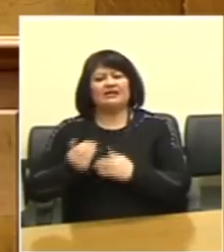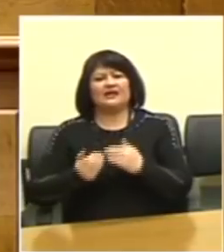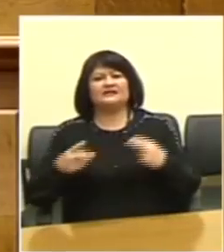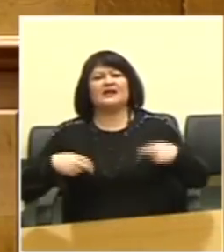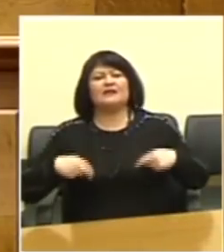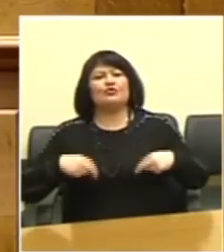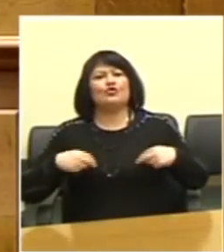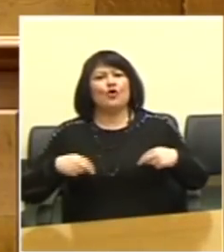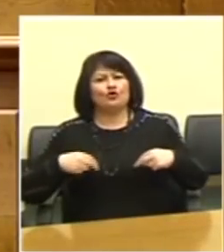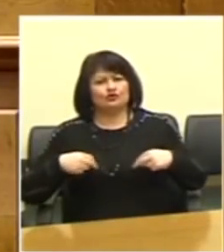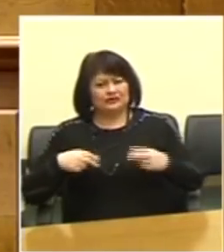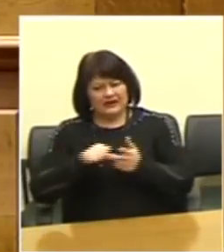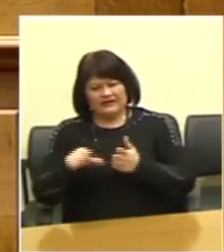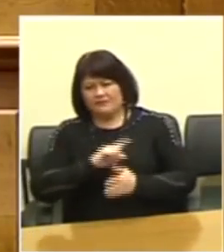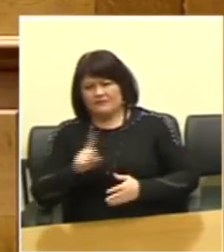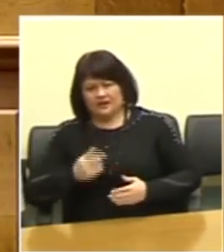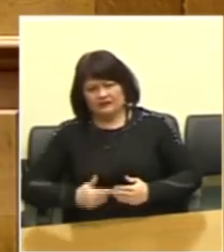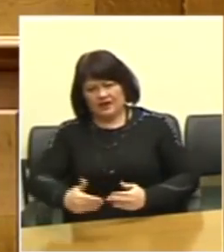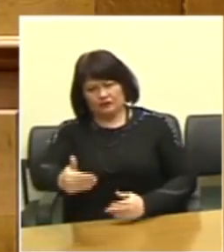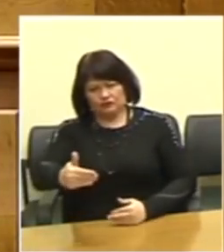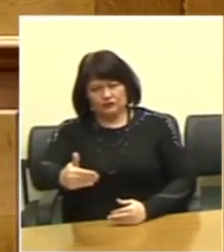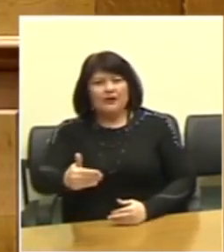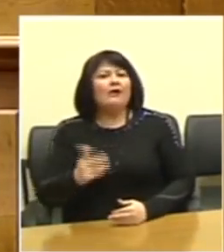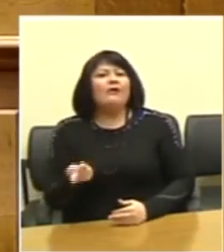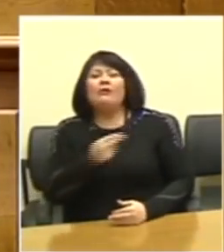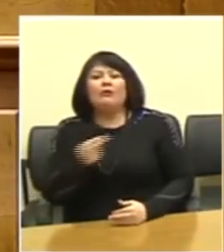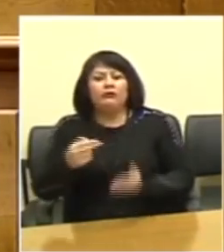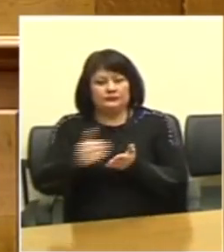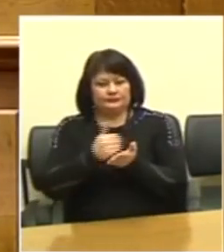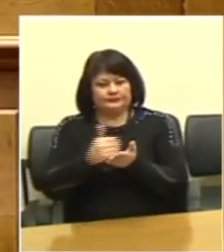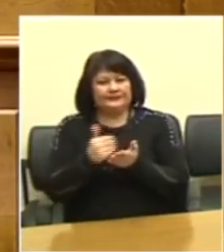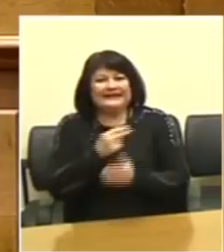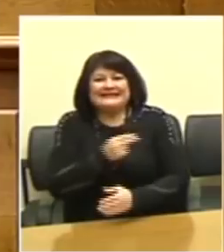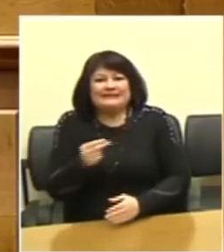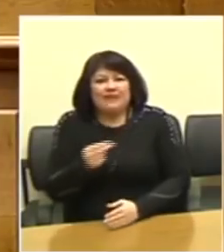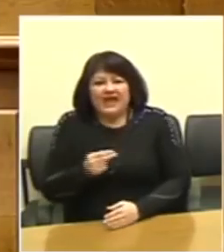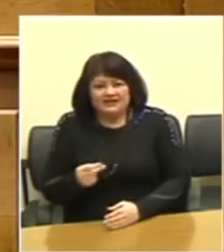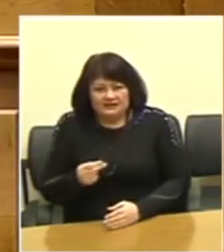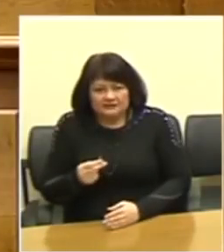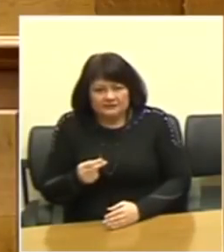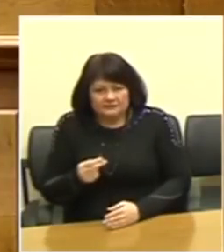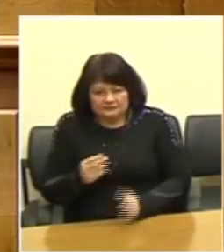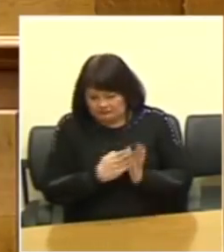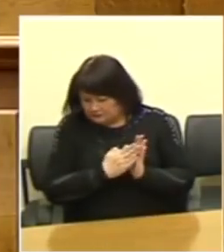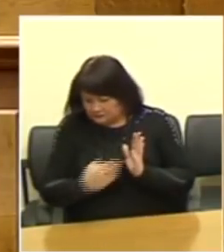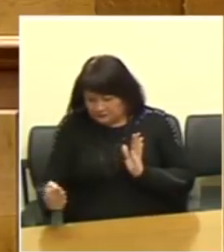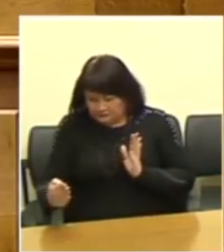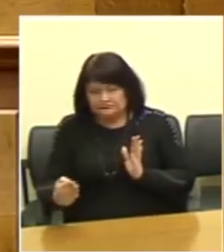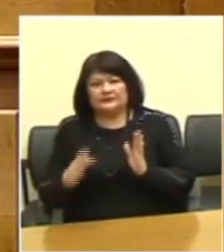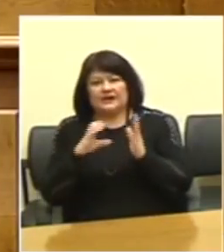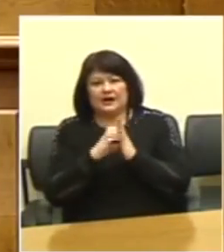από τη Βουλή και ερμηνευτική δήλωση για το ποια αδικήματα κατά τη διάρκεια και όχι επ' ευκαιρία, το